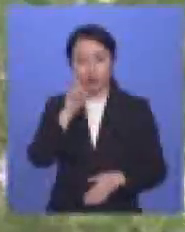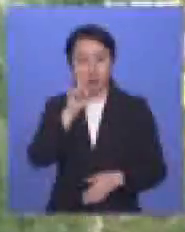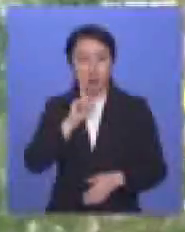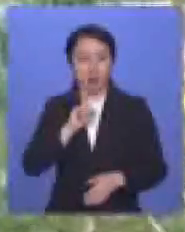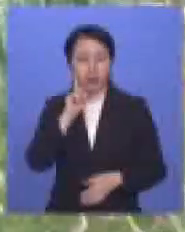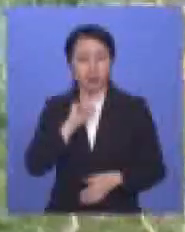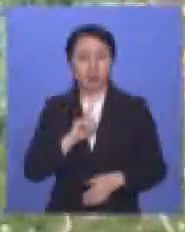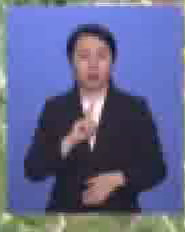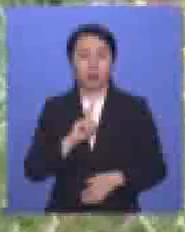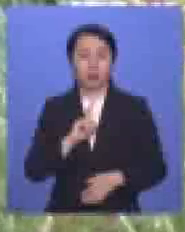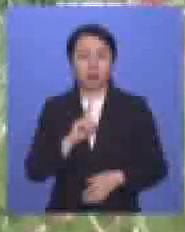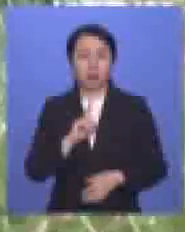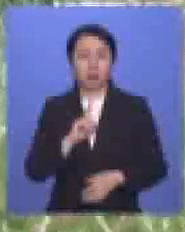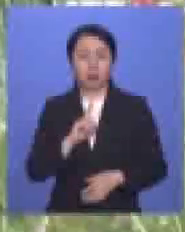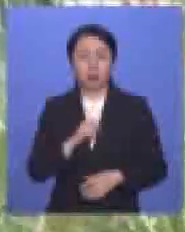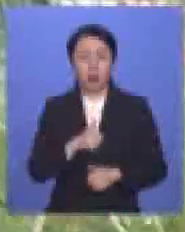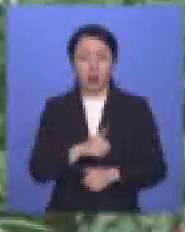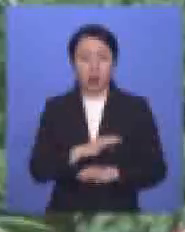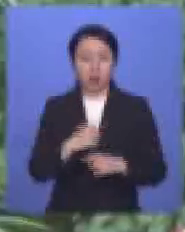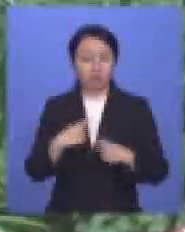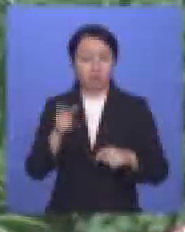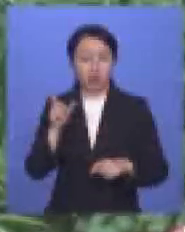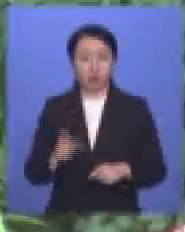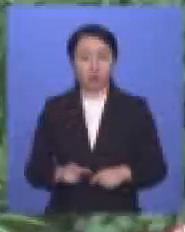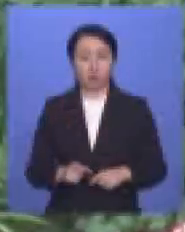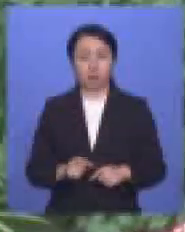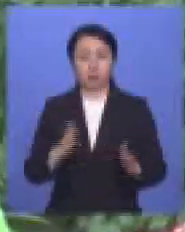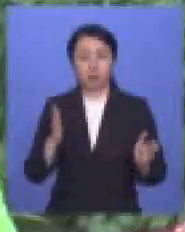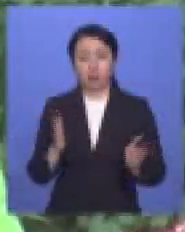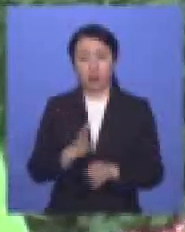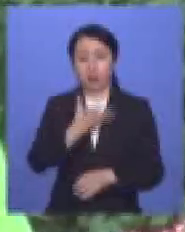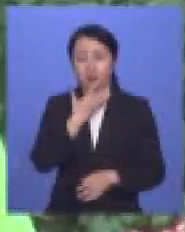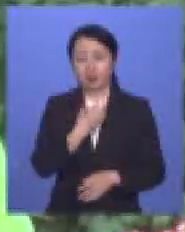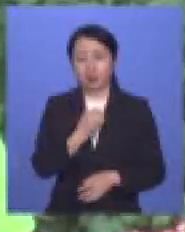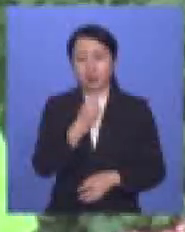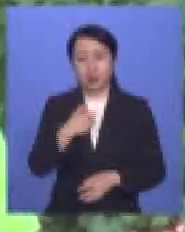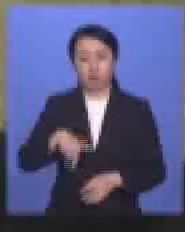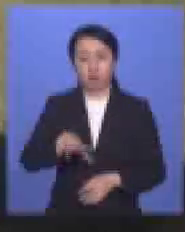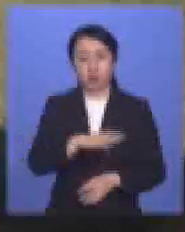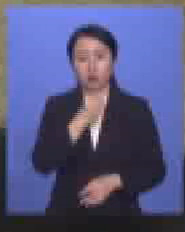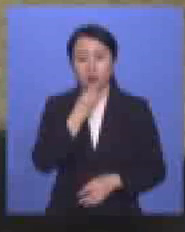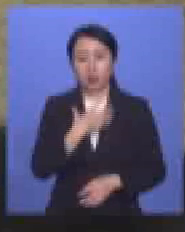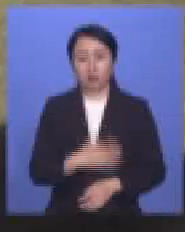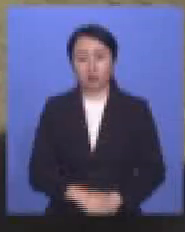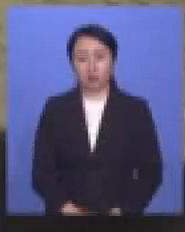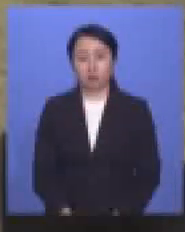сладости. Хорошие продавцы, обстановка красивая, все нравится.